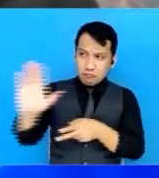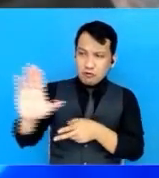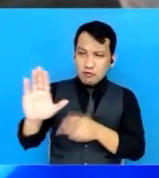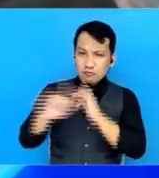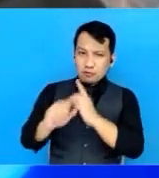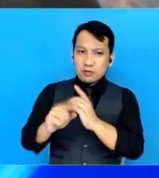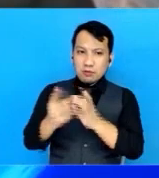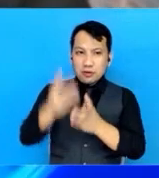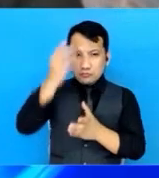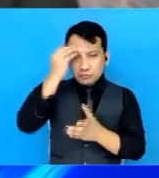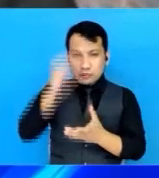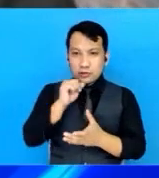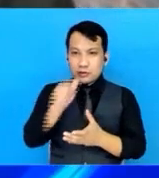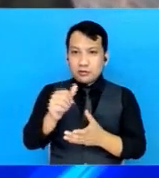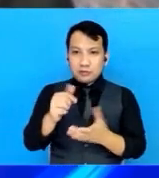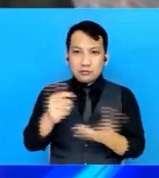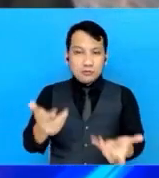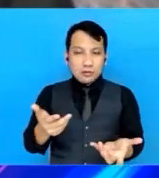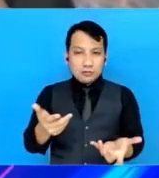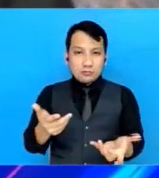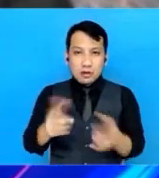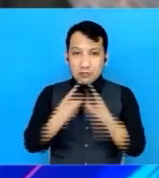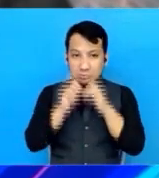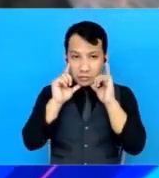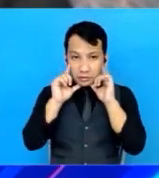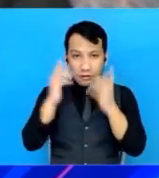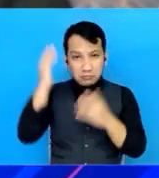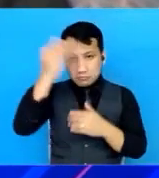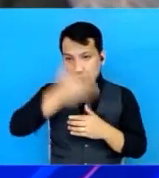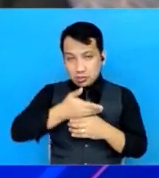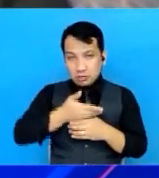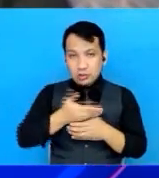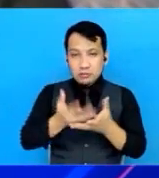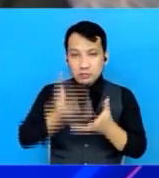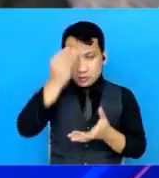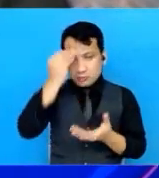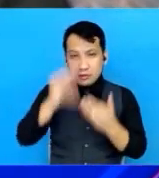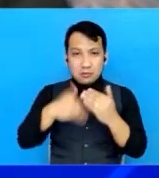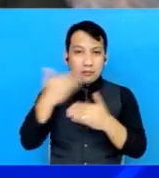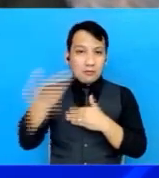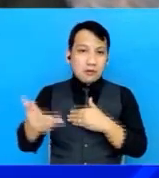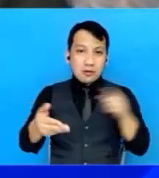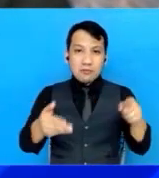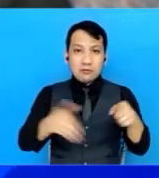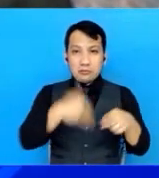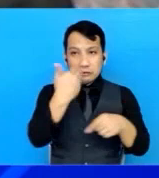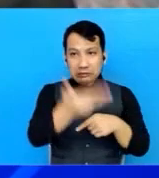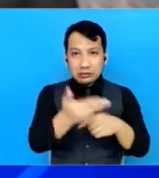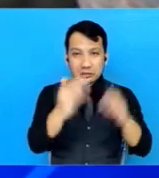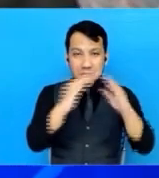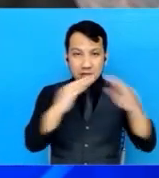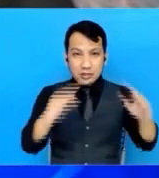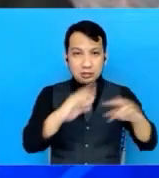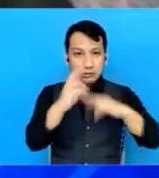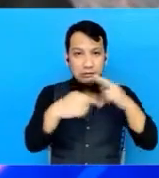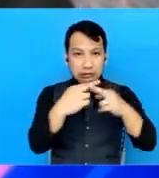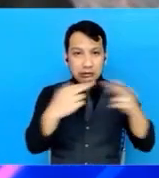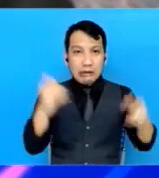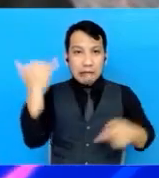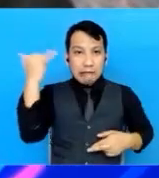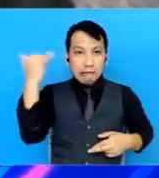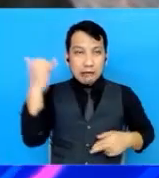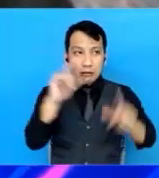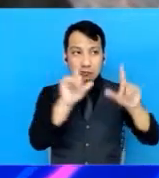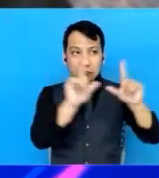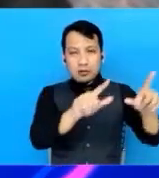yung mga ayaw mag-face mask tsaka mag-face shield. Na baka mamaya, bahay niya na yung i-yellow tag. Diba?